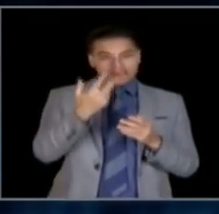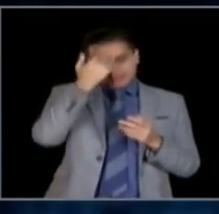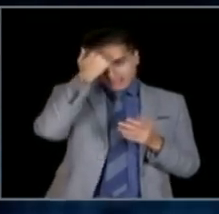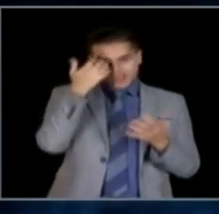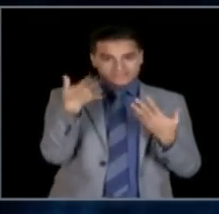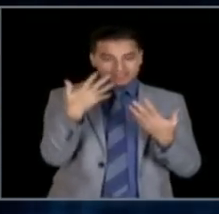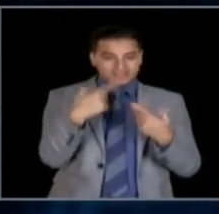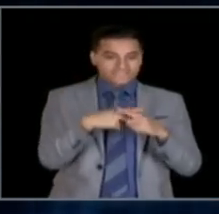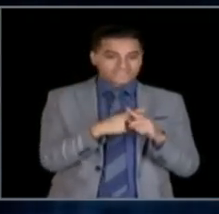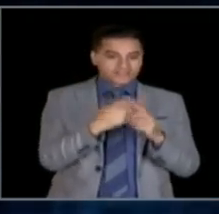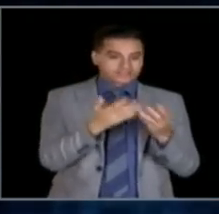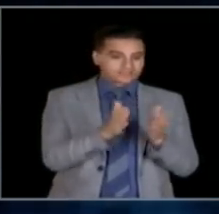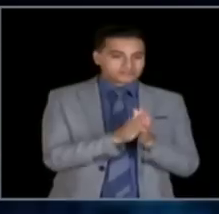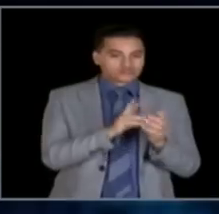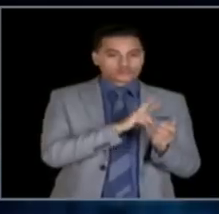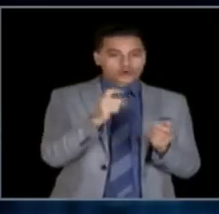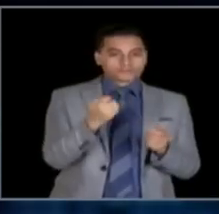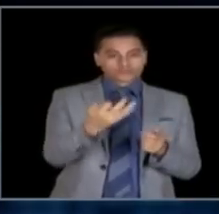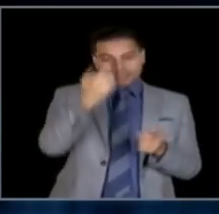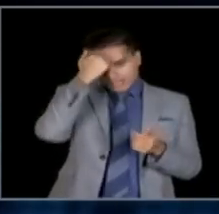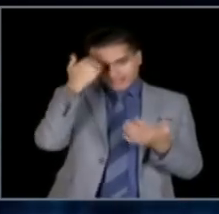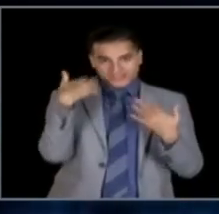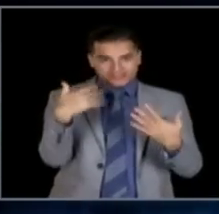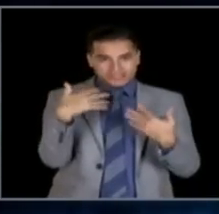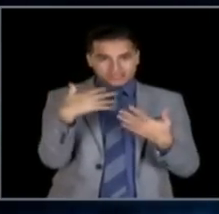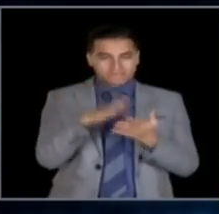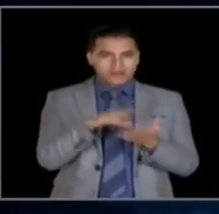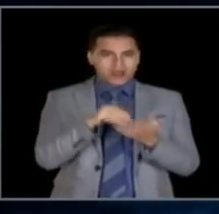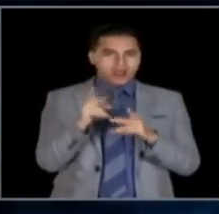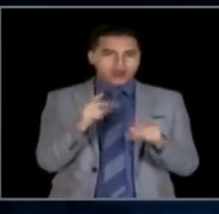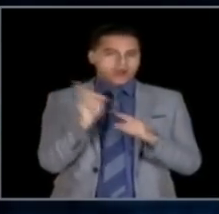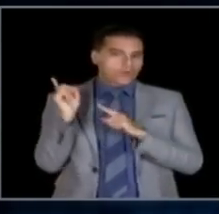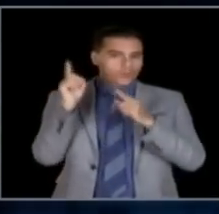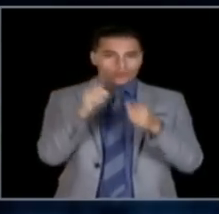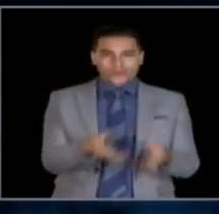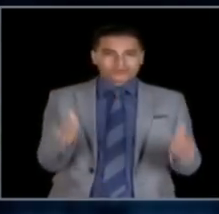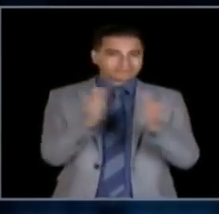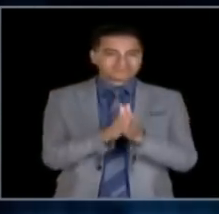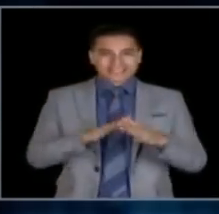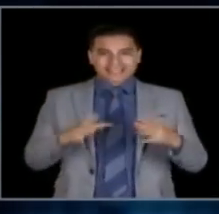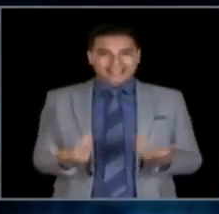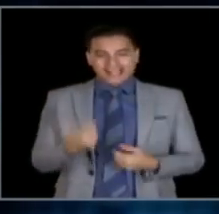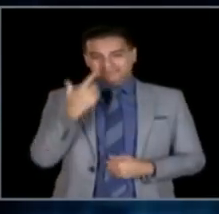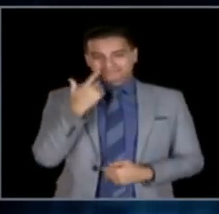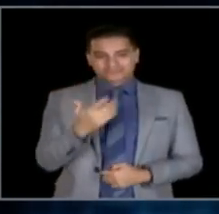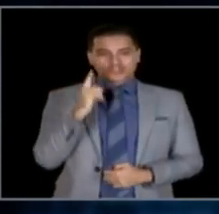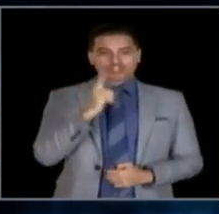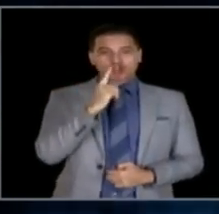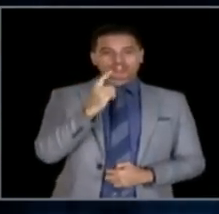3000 جنيه بما يساوي 735 ألف جنيه، ويبقى مجموع المبلغ من أول حلقة لحد